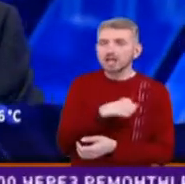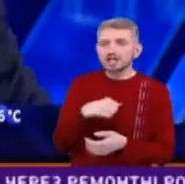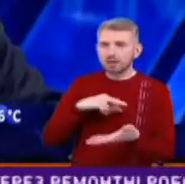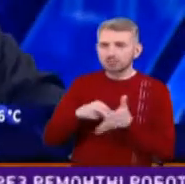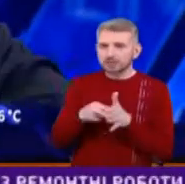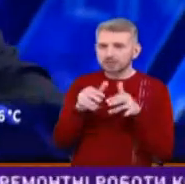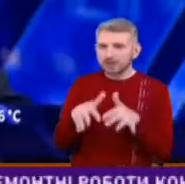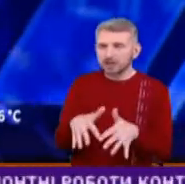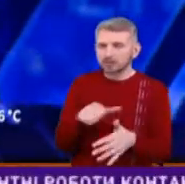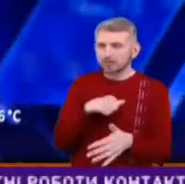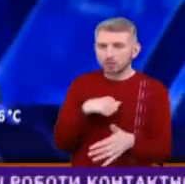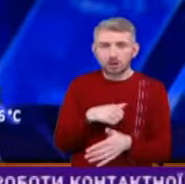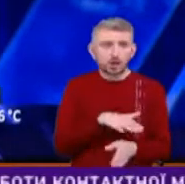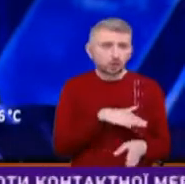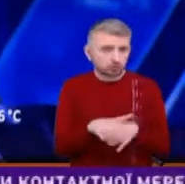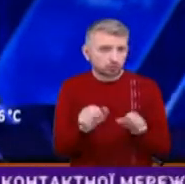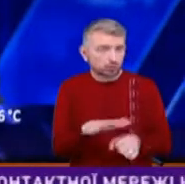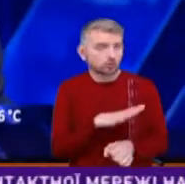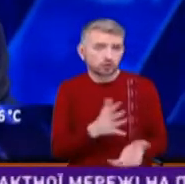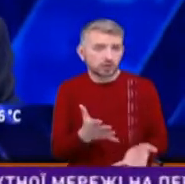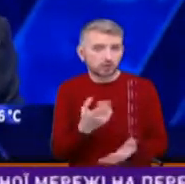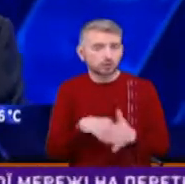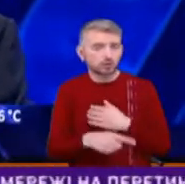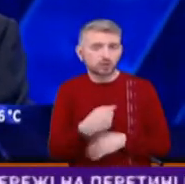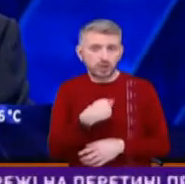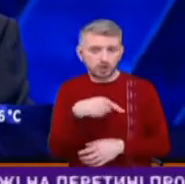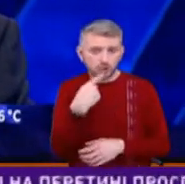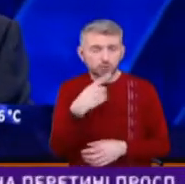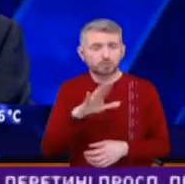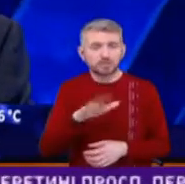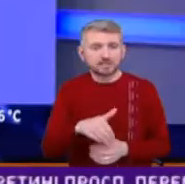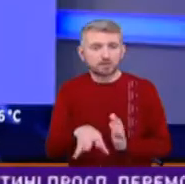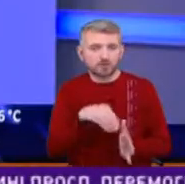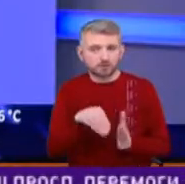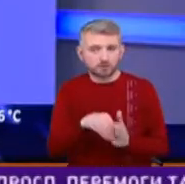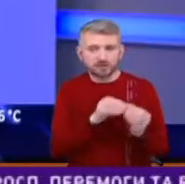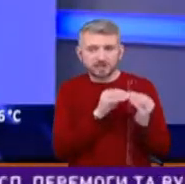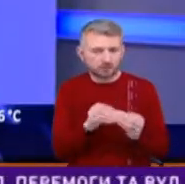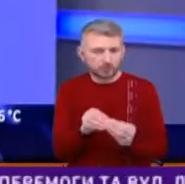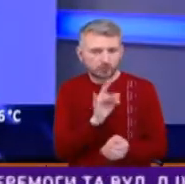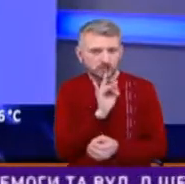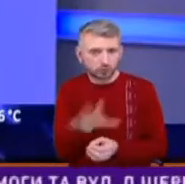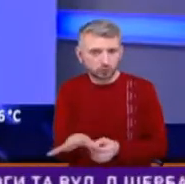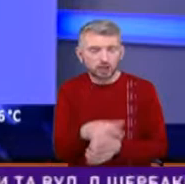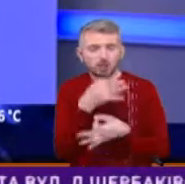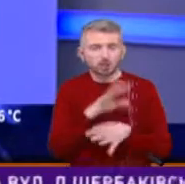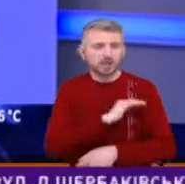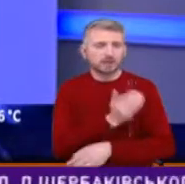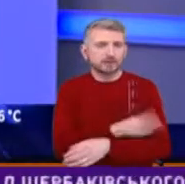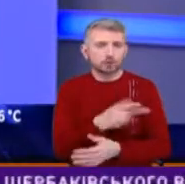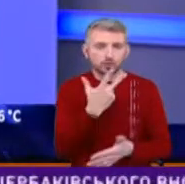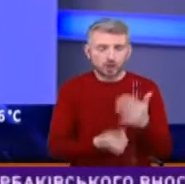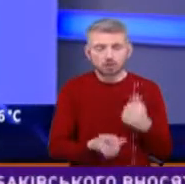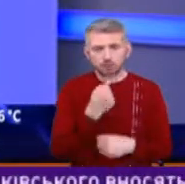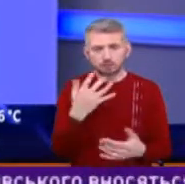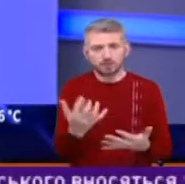сценарій, сам по собі. Це абсолютно ймовірний сценарій, тому що я кажу, що після виборів стабільності не буде. І будь-які сили, які програють,